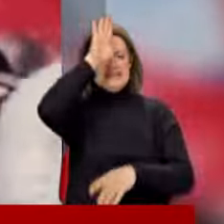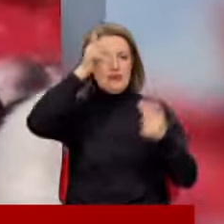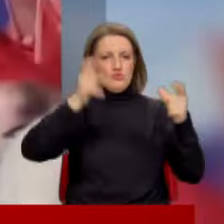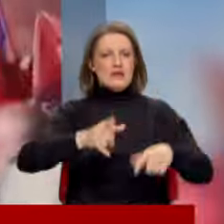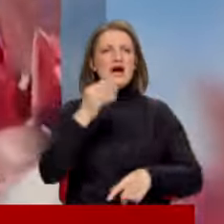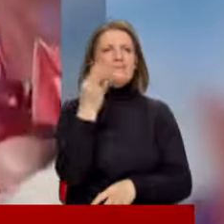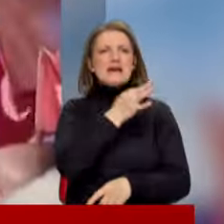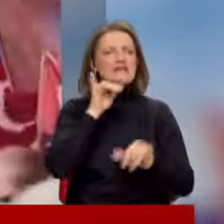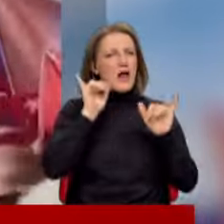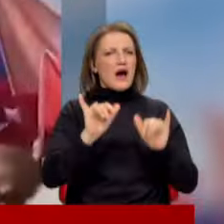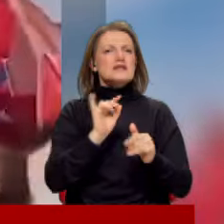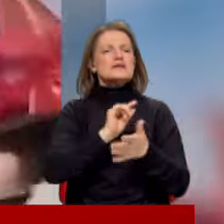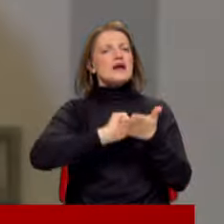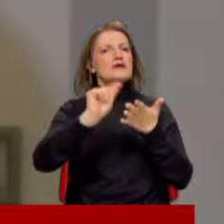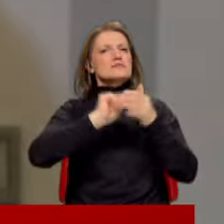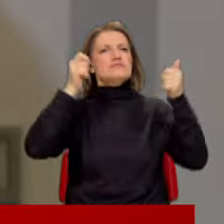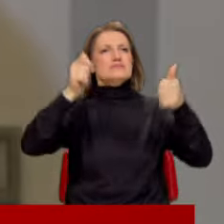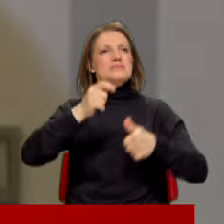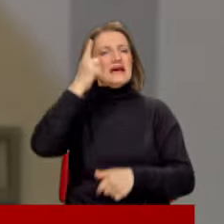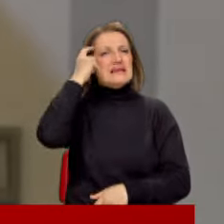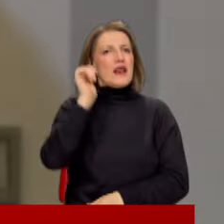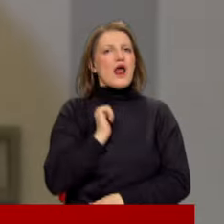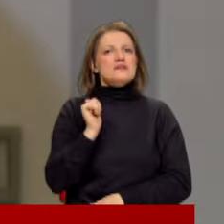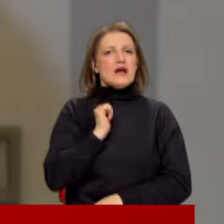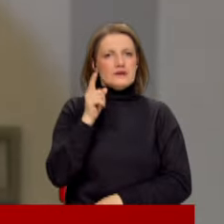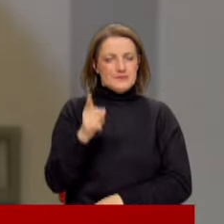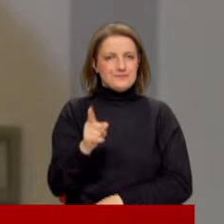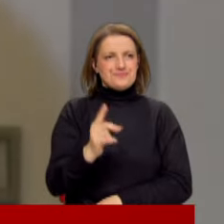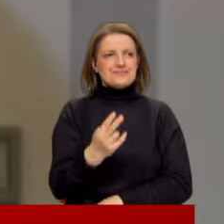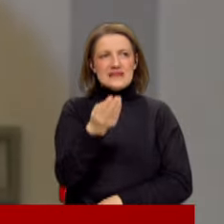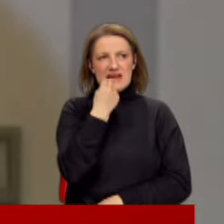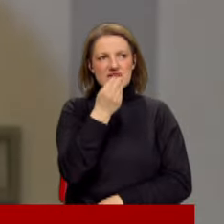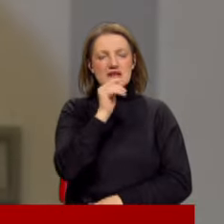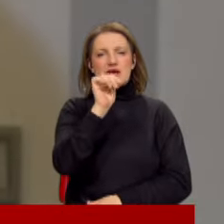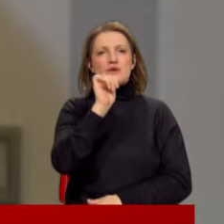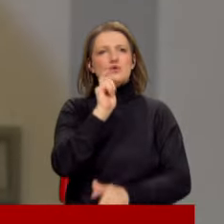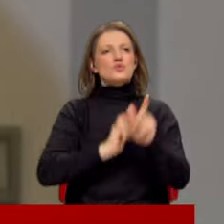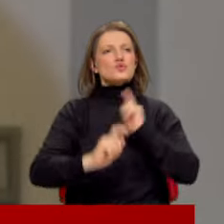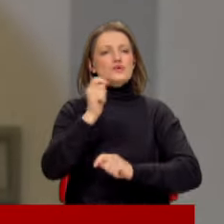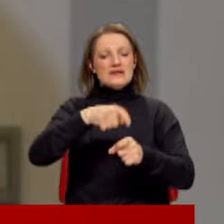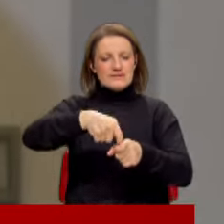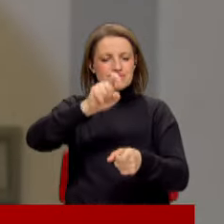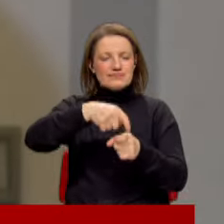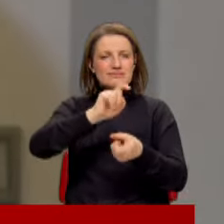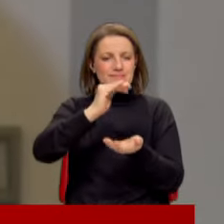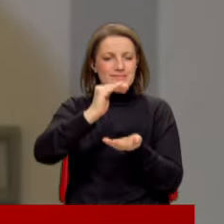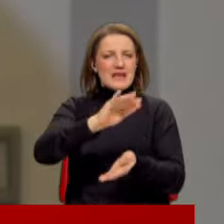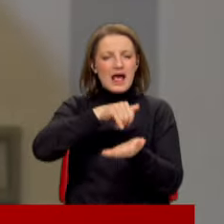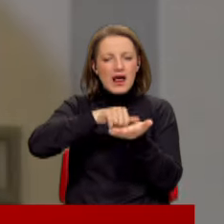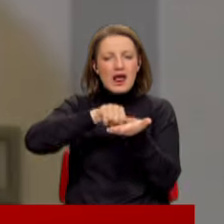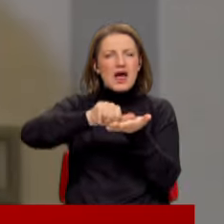de benzer bir pankart indirildi. İsrail askerlerin yedikleri, kullandıkları konservelerin